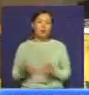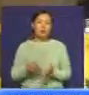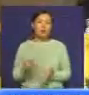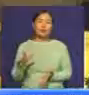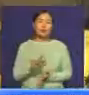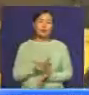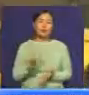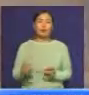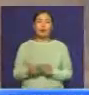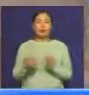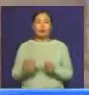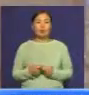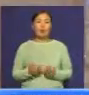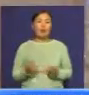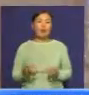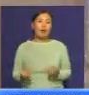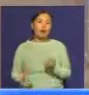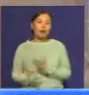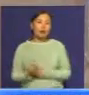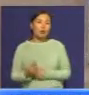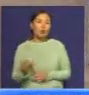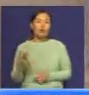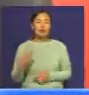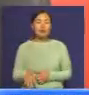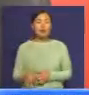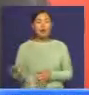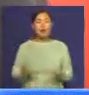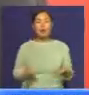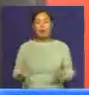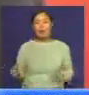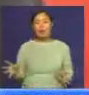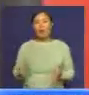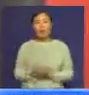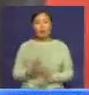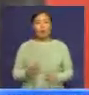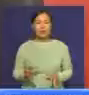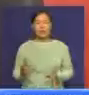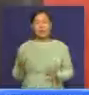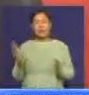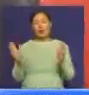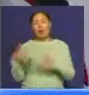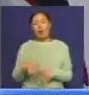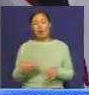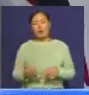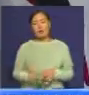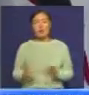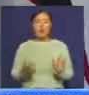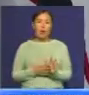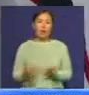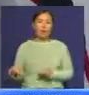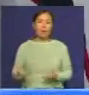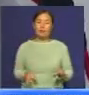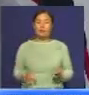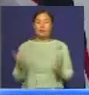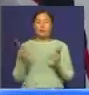выявлено немало нарушений. Как оказалось, 30 объектов не оборудованы системой пожарной безопасности, 9 объектов